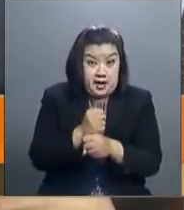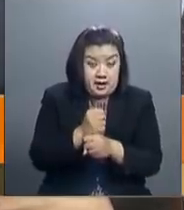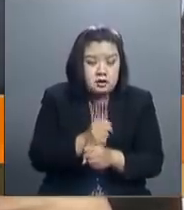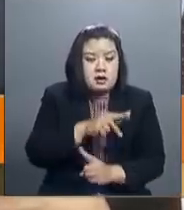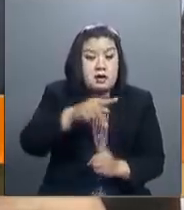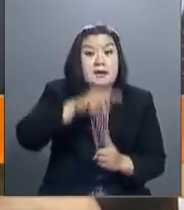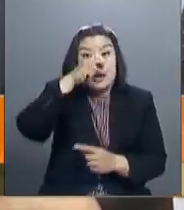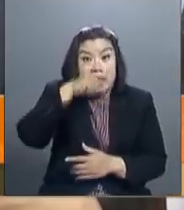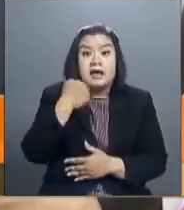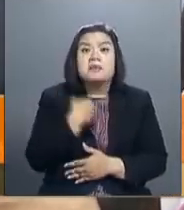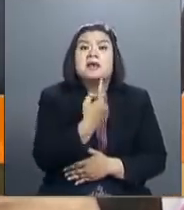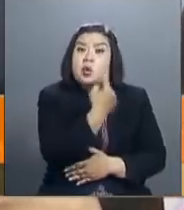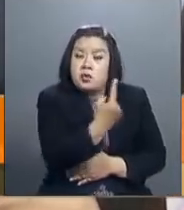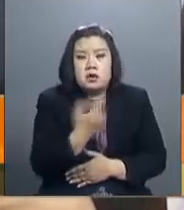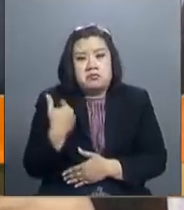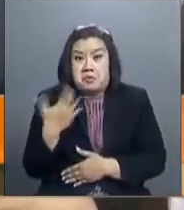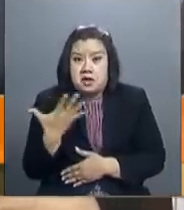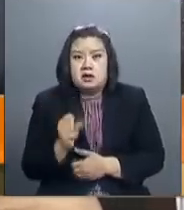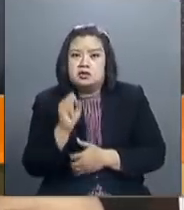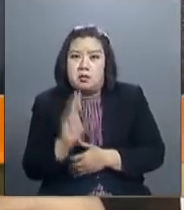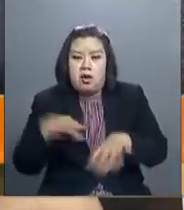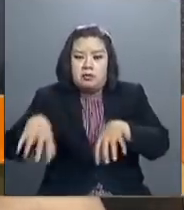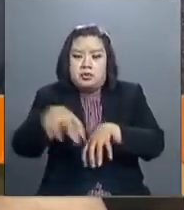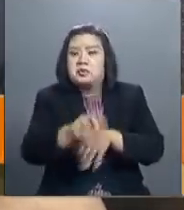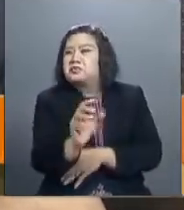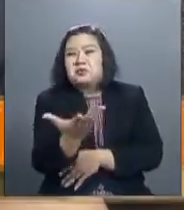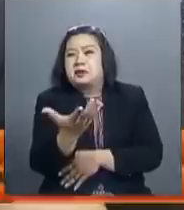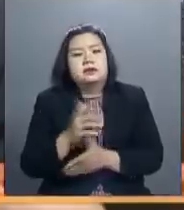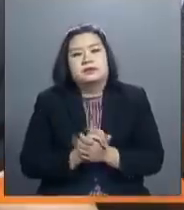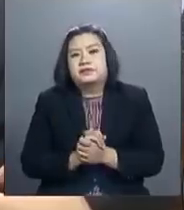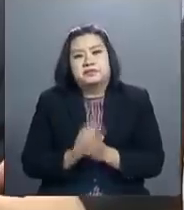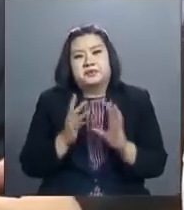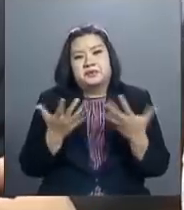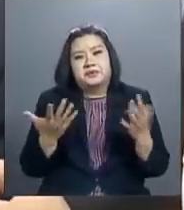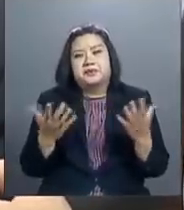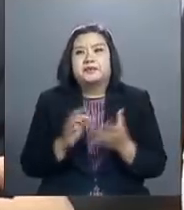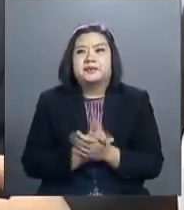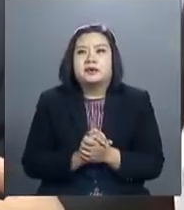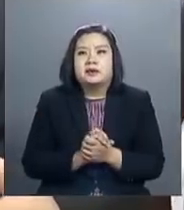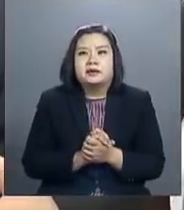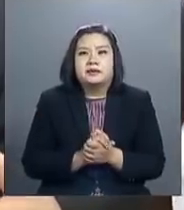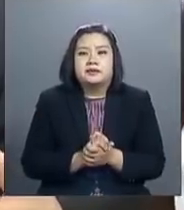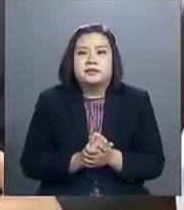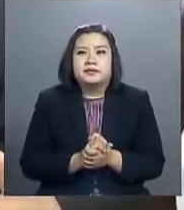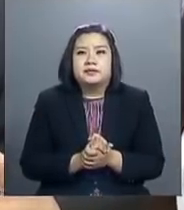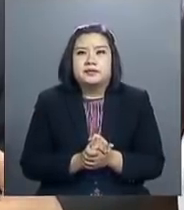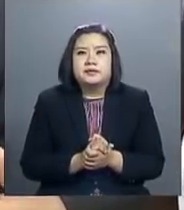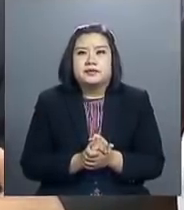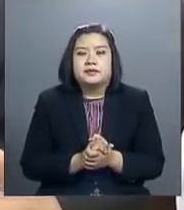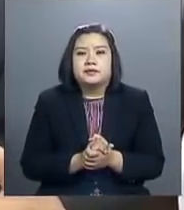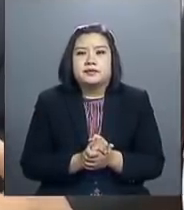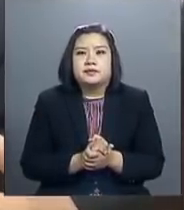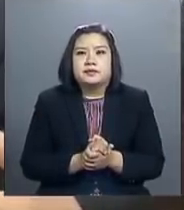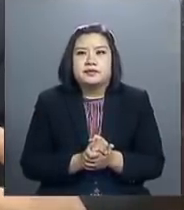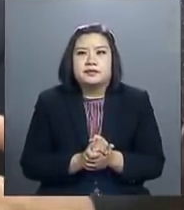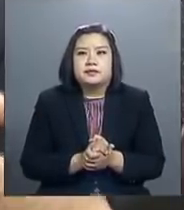ที่ดำเนินการทางการเมืองไม่มีพรรคย่อยไม่มีพรรคตำรองครับ หลายคนมองว่าพร